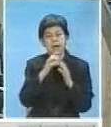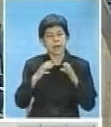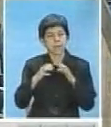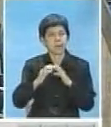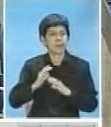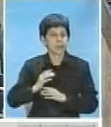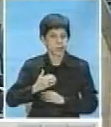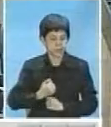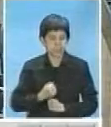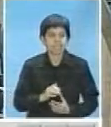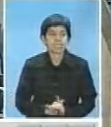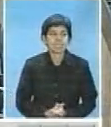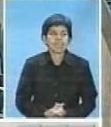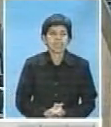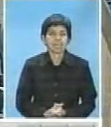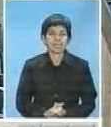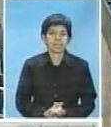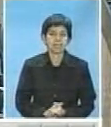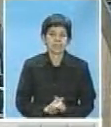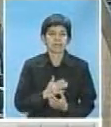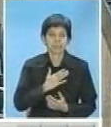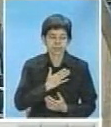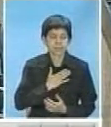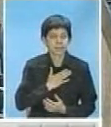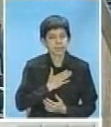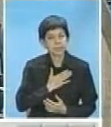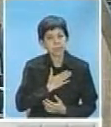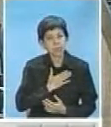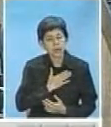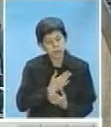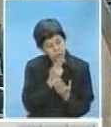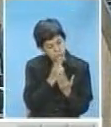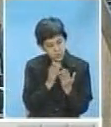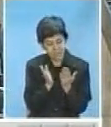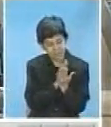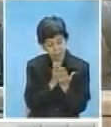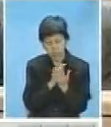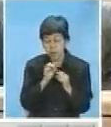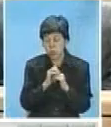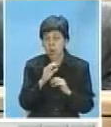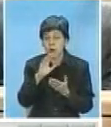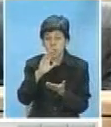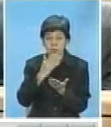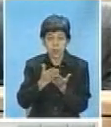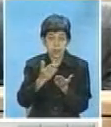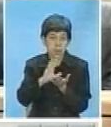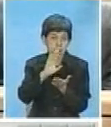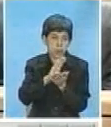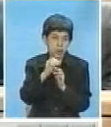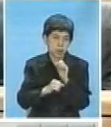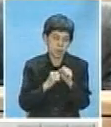าธิปัตย์หลังจากที่ผมได้ศึกษาเรื่องงบประมาณปี2555แล้วนี้นะ